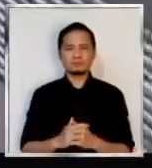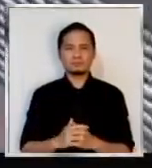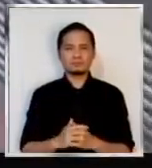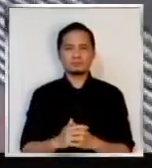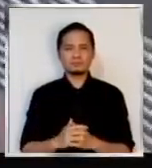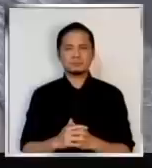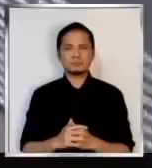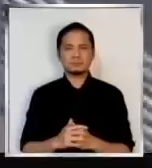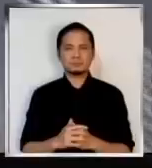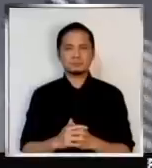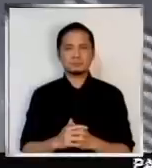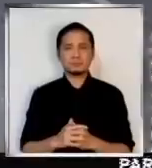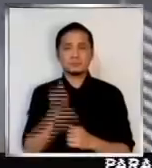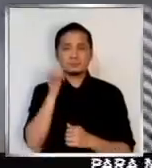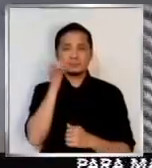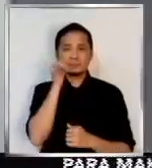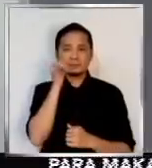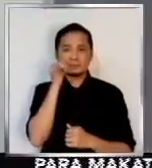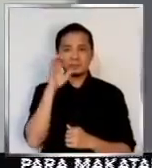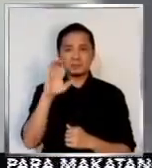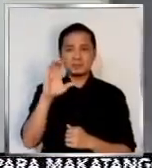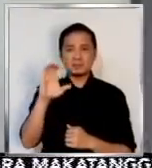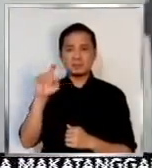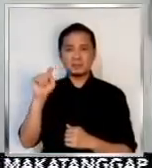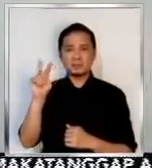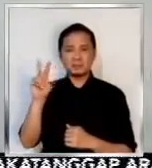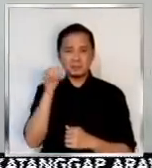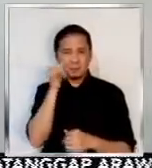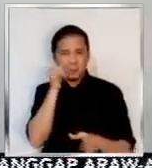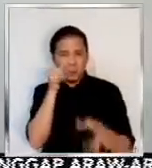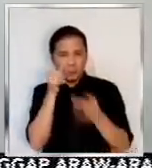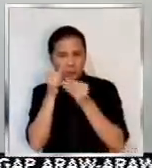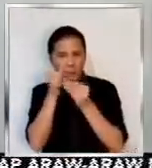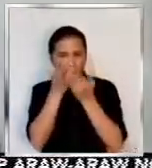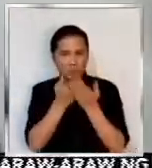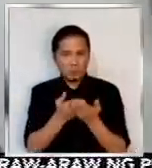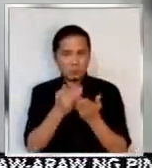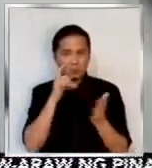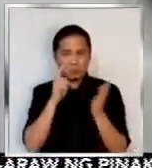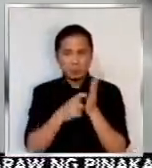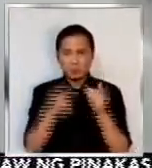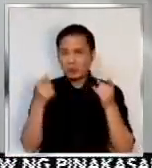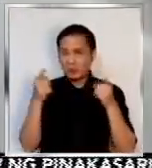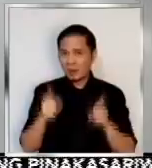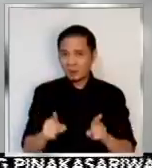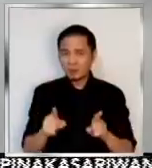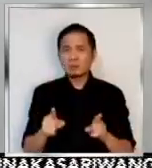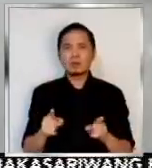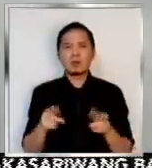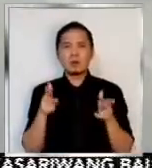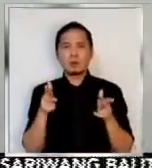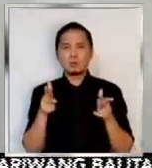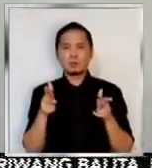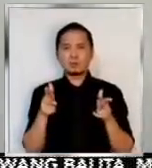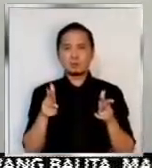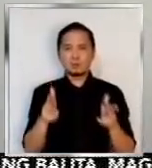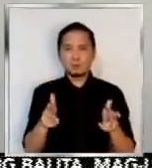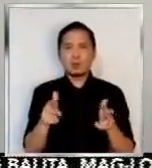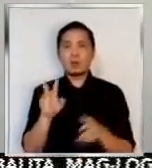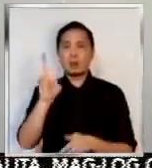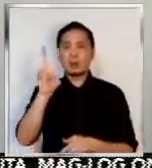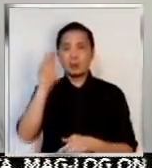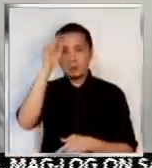Sakuha ng CCTV sa Barangay Paso de Blas, Valenzuela City noong October 9, makikitang tinabihan ng mga lalaking magkaangkas